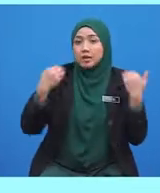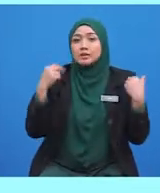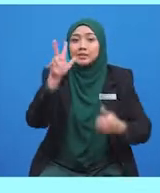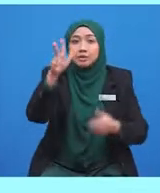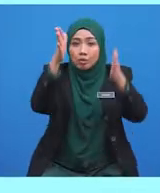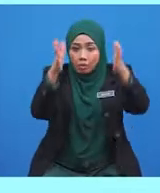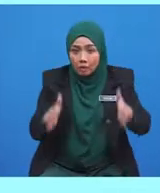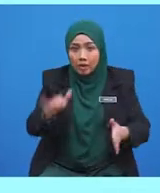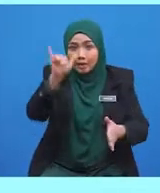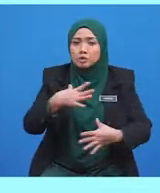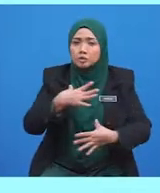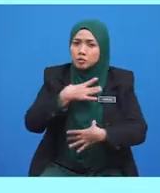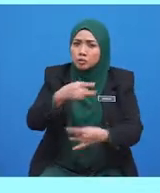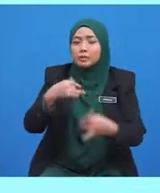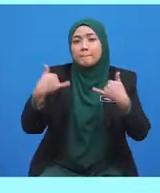suka bermain bola sepak.